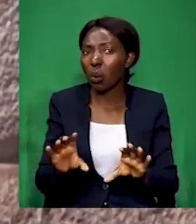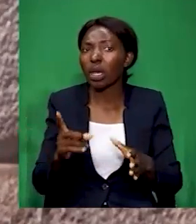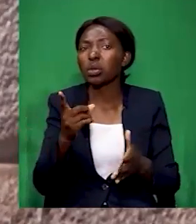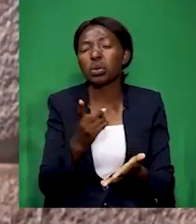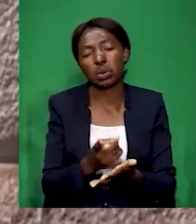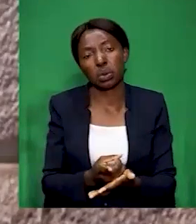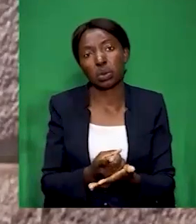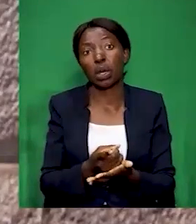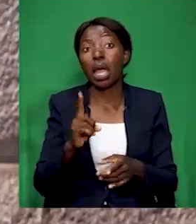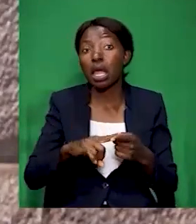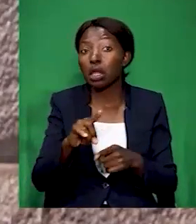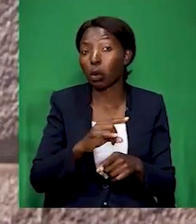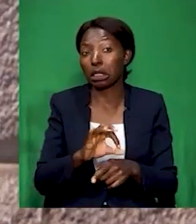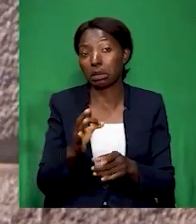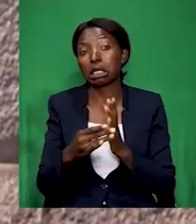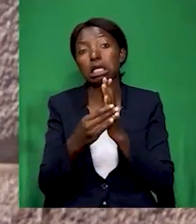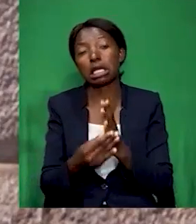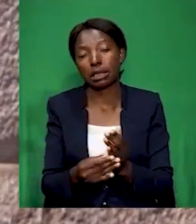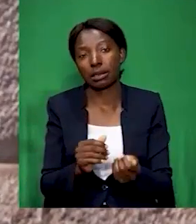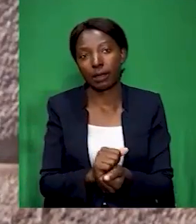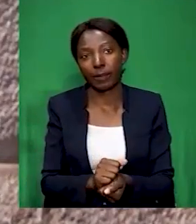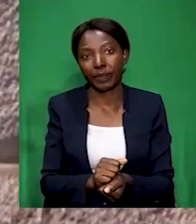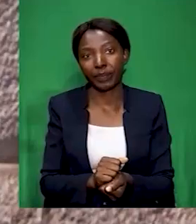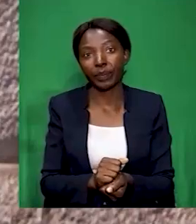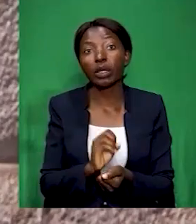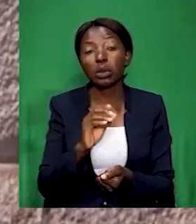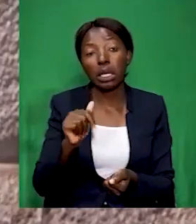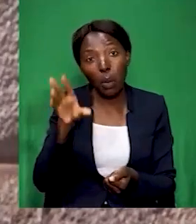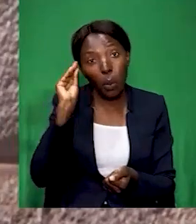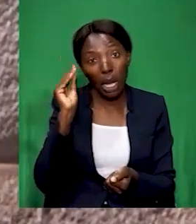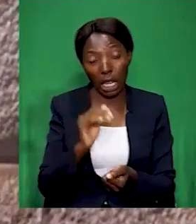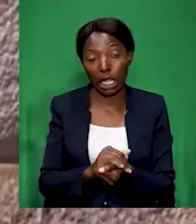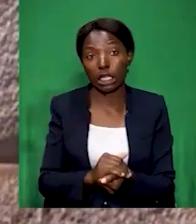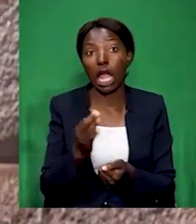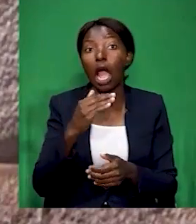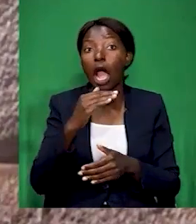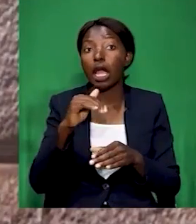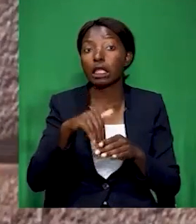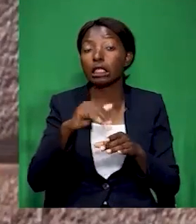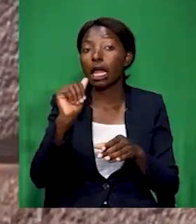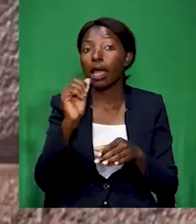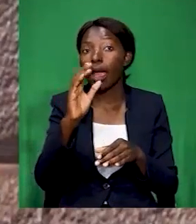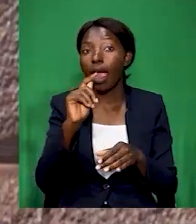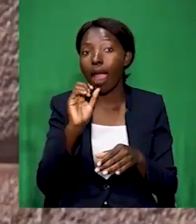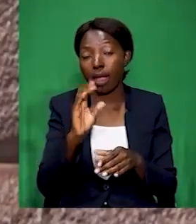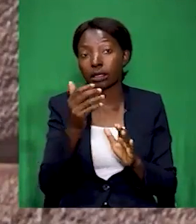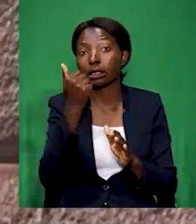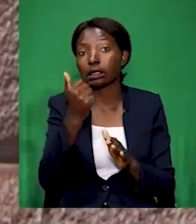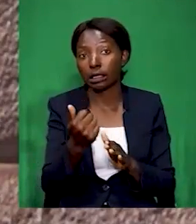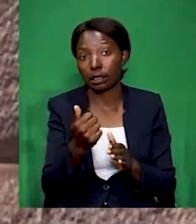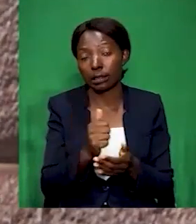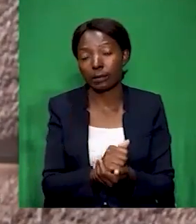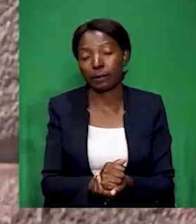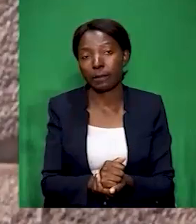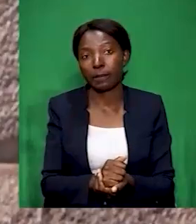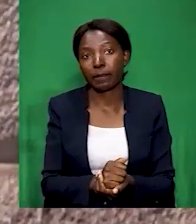akaitwa navanhu Mweya Mutsvene waMwari uchitungamira. Saka tadzidza pamabasa apostora kutanga chapter 6